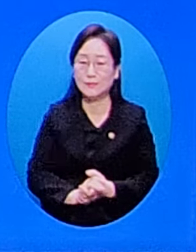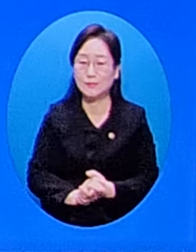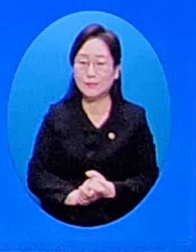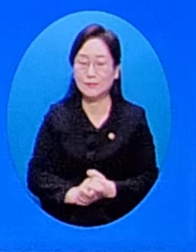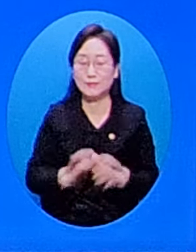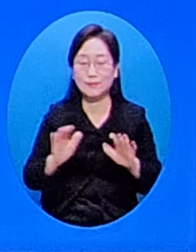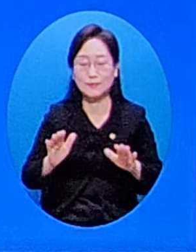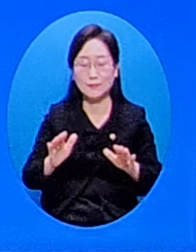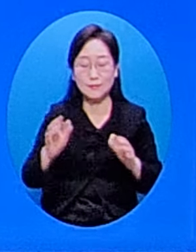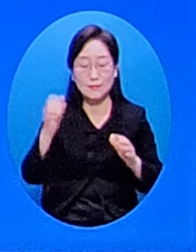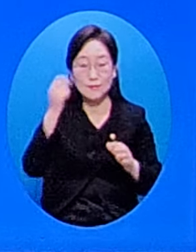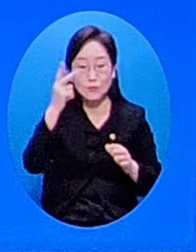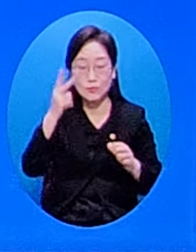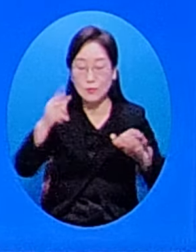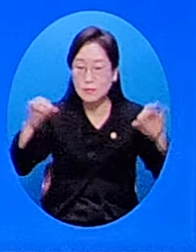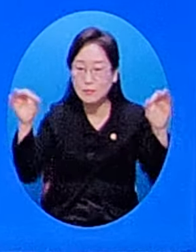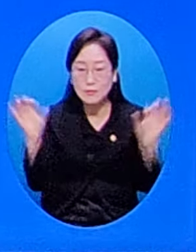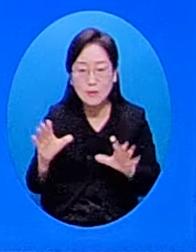생후 두 달 만에